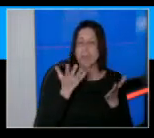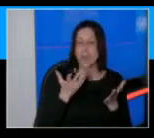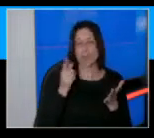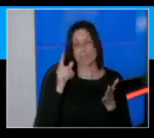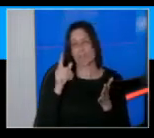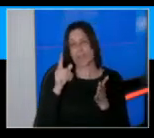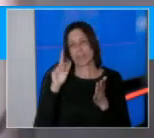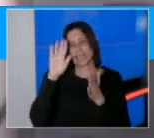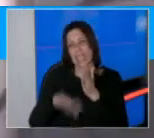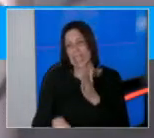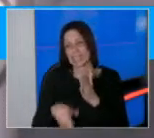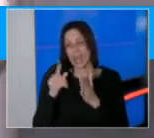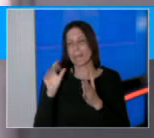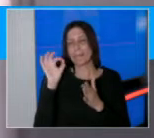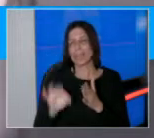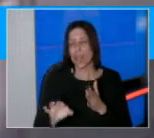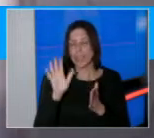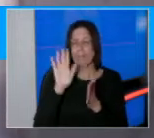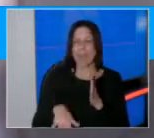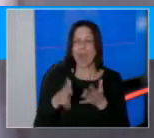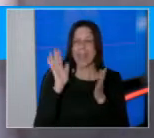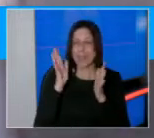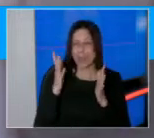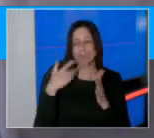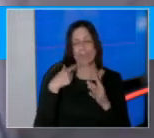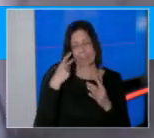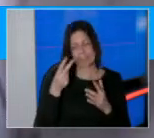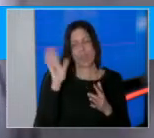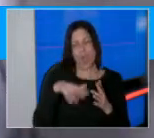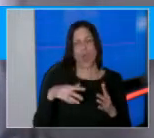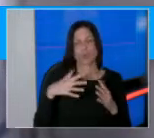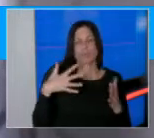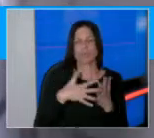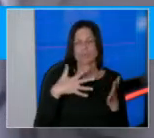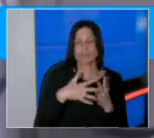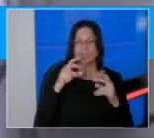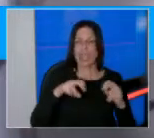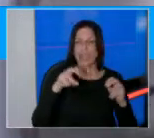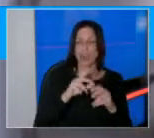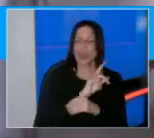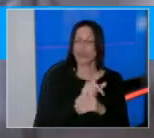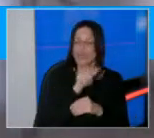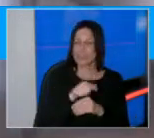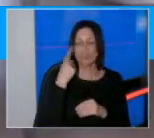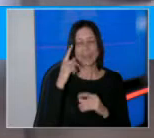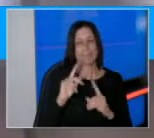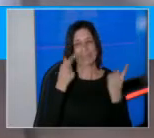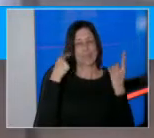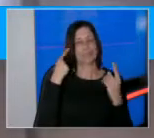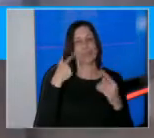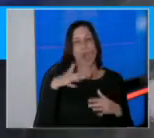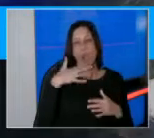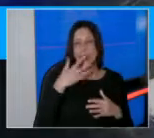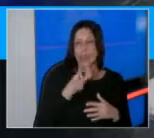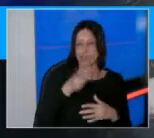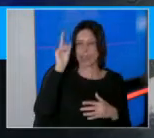פחות חמורות, ואנחנו נראה, עוד יחקרו את התקופה הזאת, אבל המקרים, לדעתי, החומרה עולה.